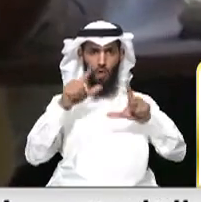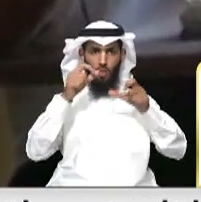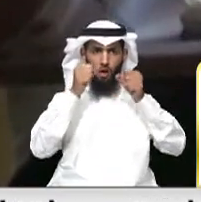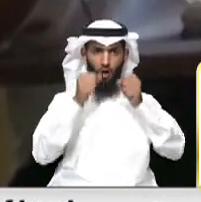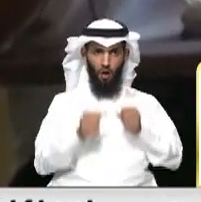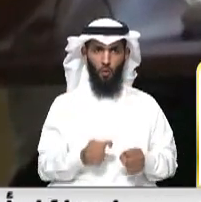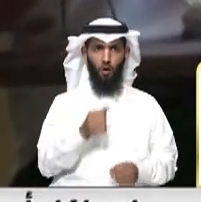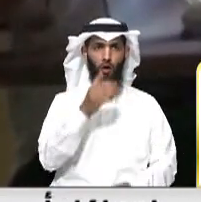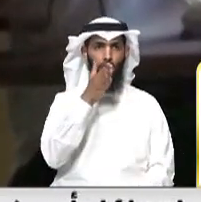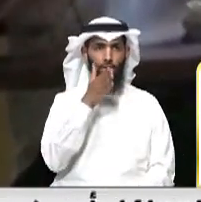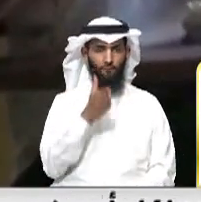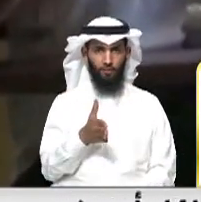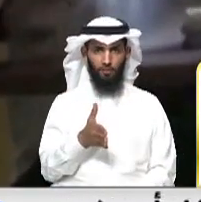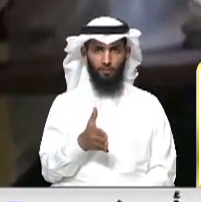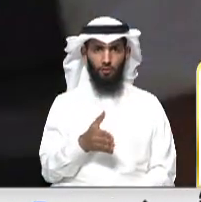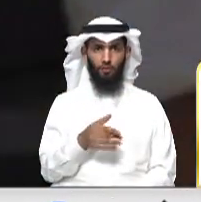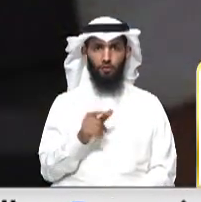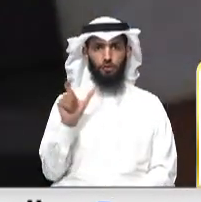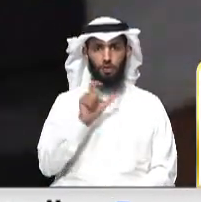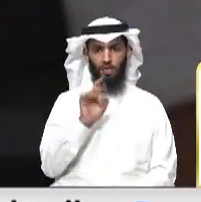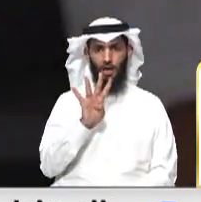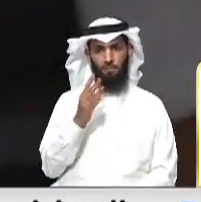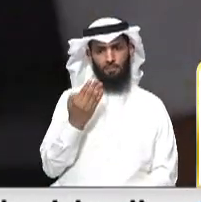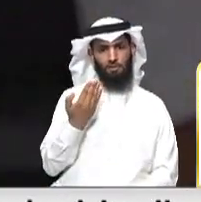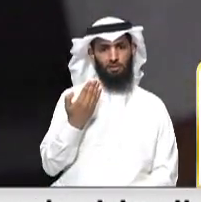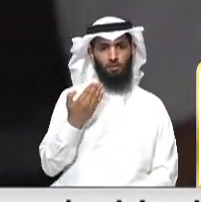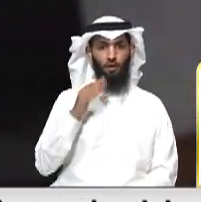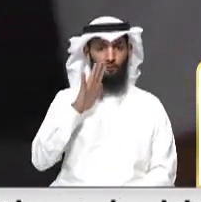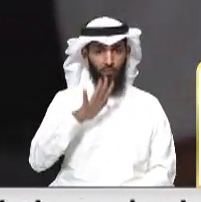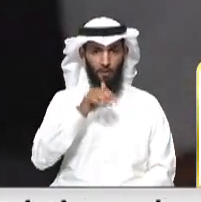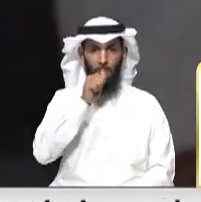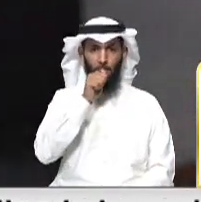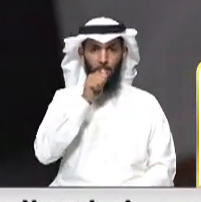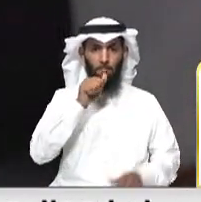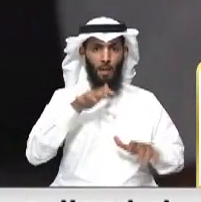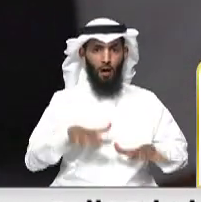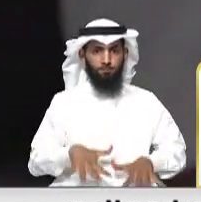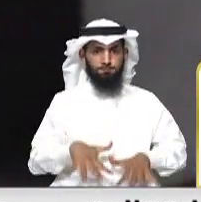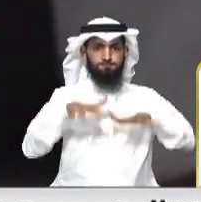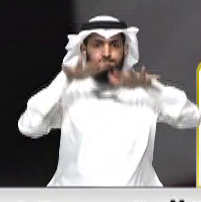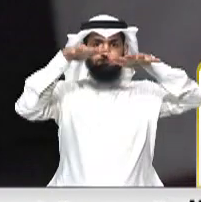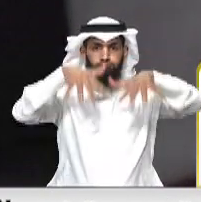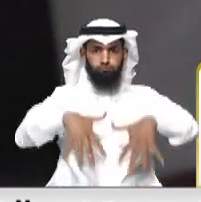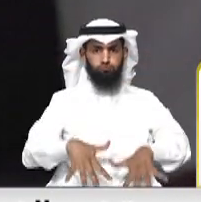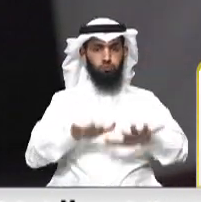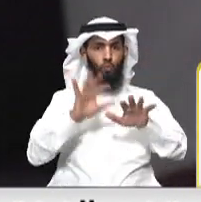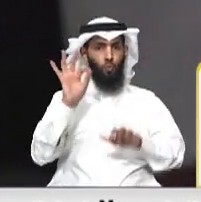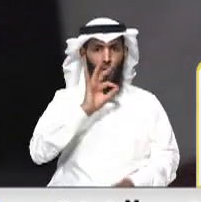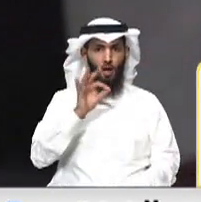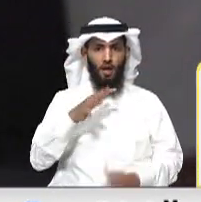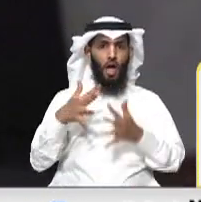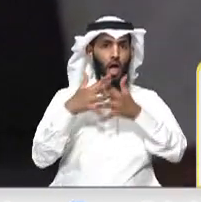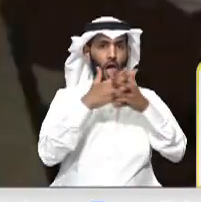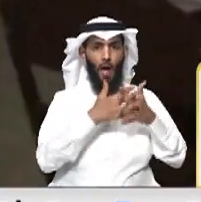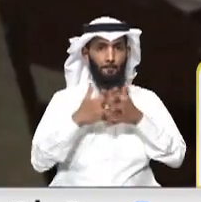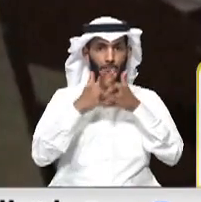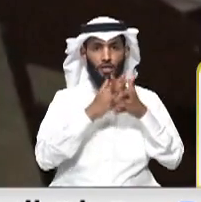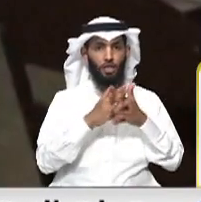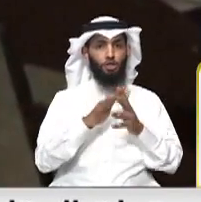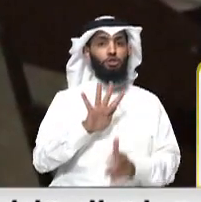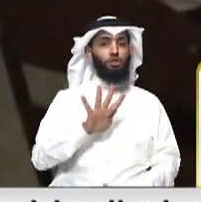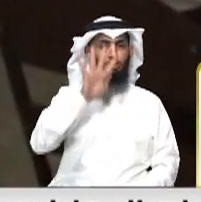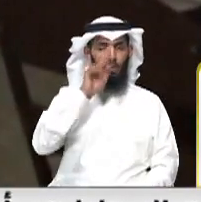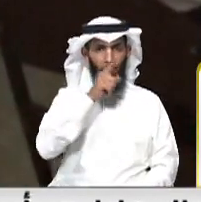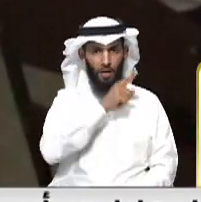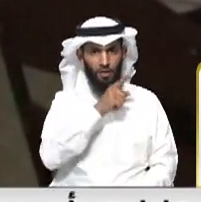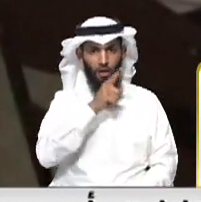مناخيه متناقضه في ابريل الفائت فيضانات وموجات جفاف في امريك الشماليه وشمال المكسيك ورطوبه في